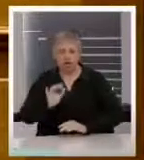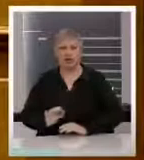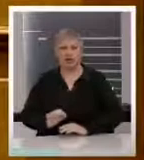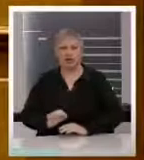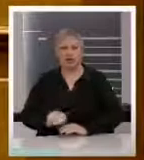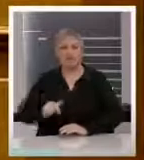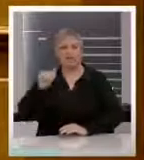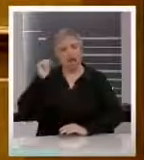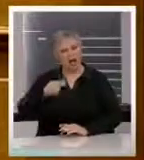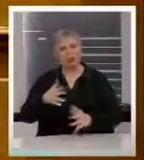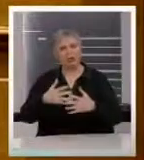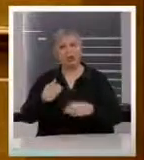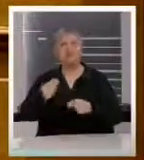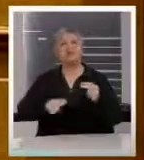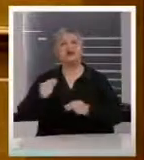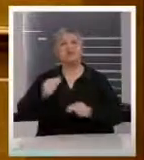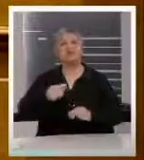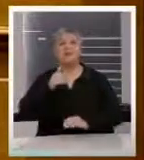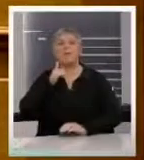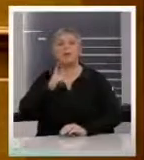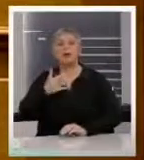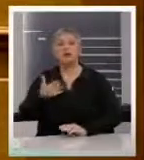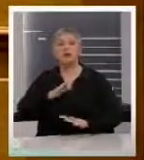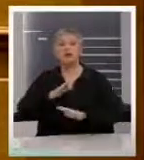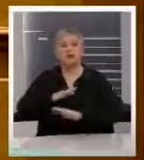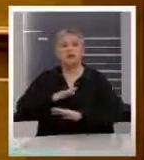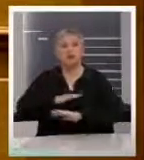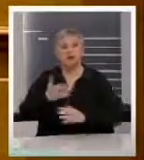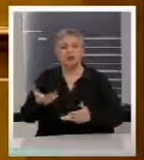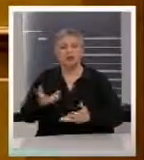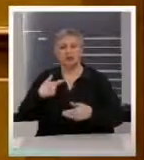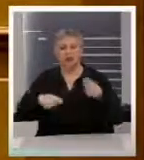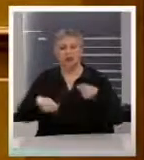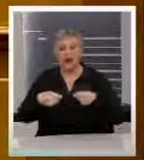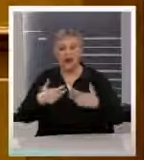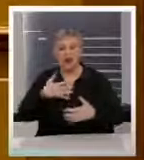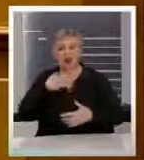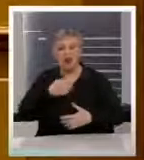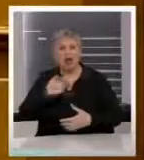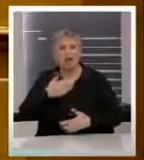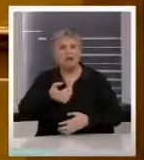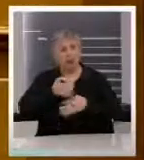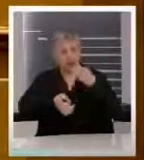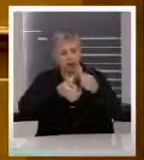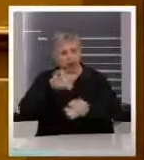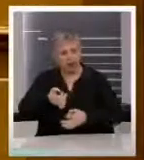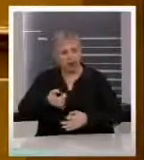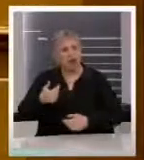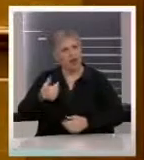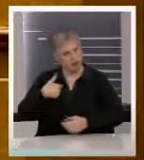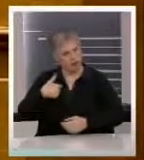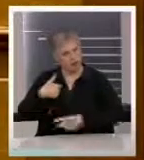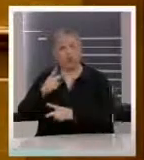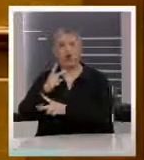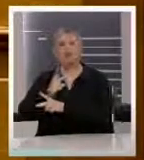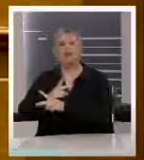αυτό είναι και το πρόβλημα που πάντα είχαν τα στελέχη. Δεν τους άκουγαν. Εμείς, όπως ανέφερε χθες και ο αναπληρωτής υπουργός, ο Δημήτρης Οβίτσας,